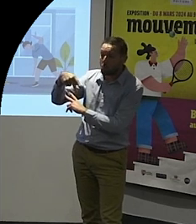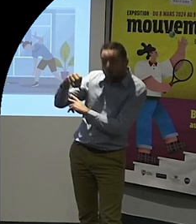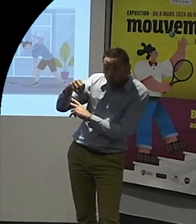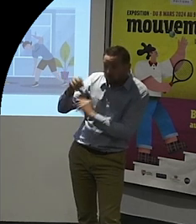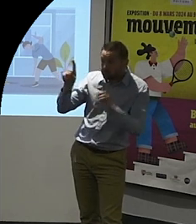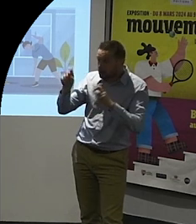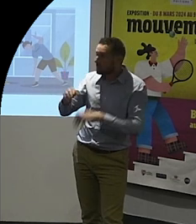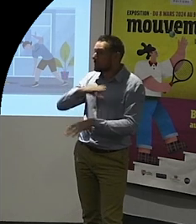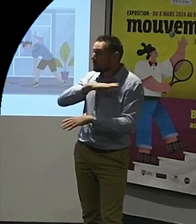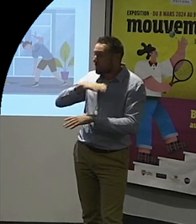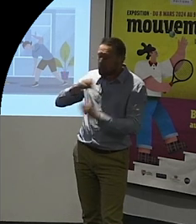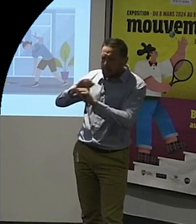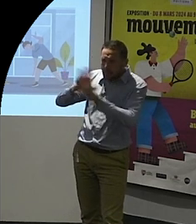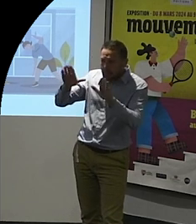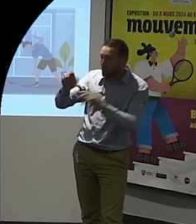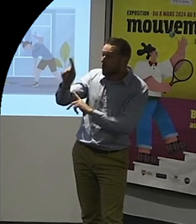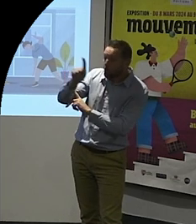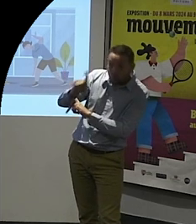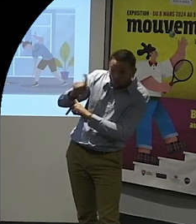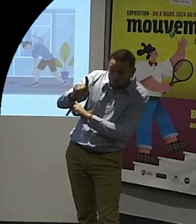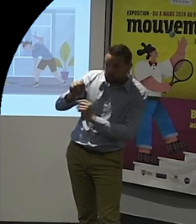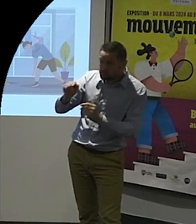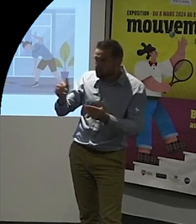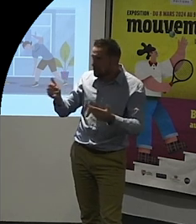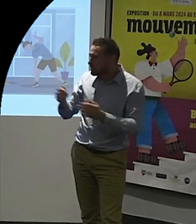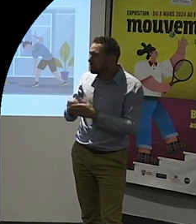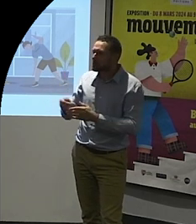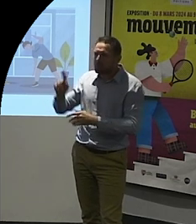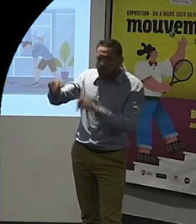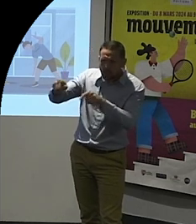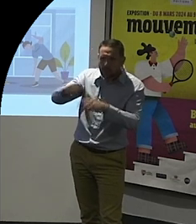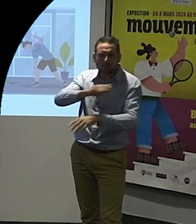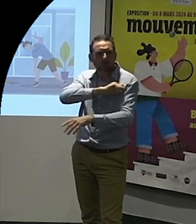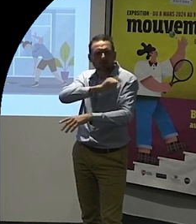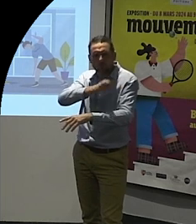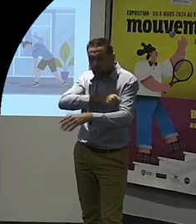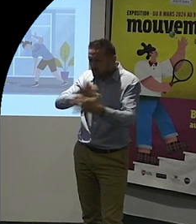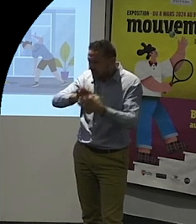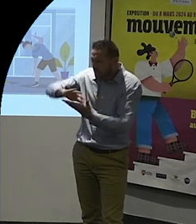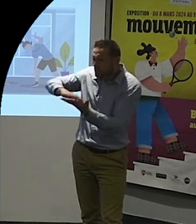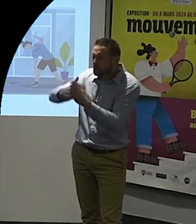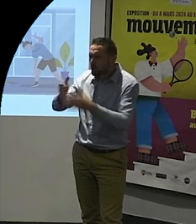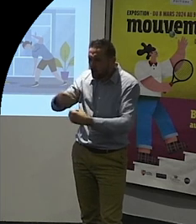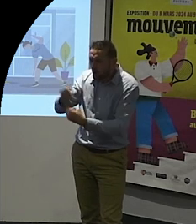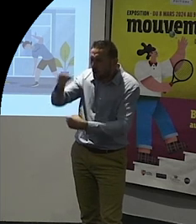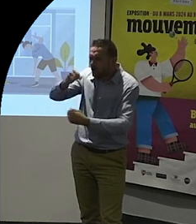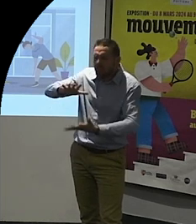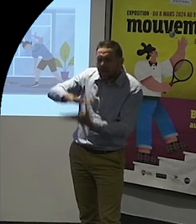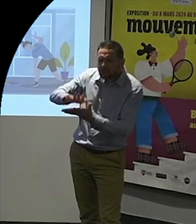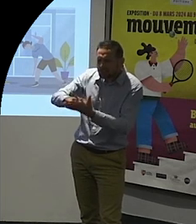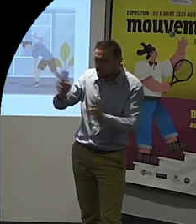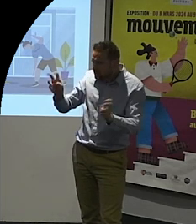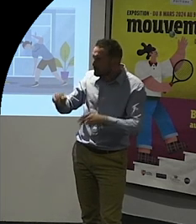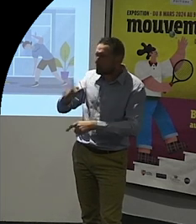Claire Courrieux. Nous avons aussi des sportifs donc accompagnés par les ateliers cordage, Chantal Amiot et